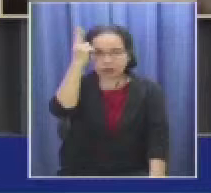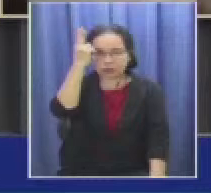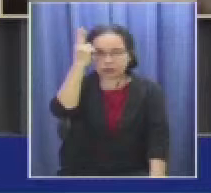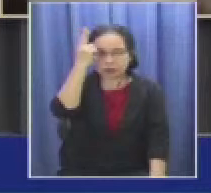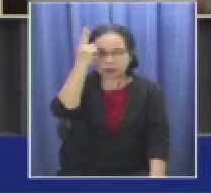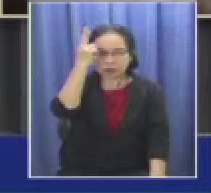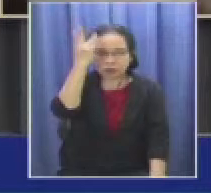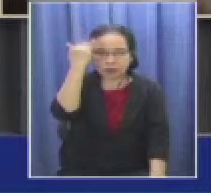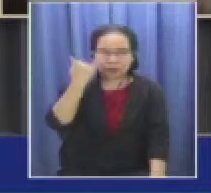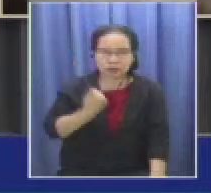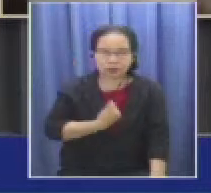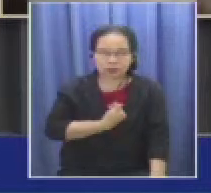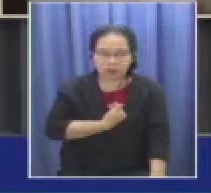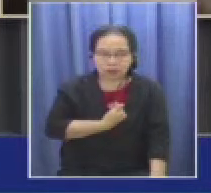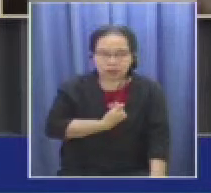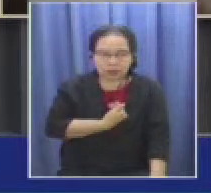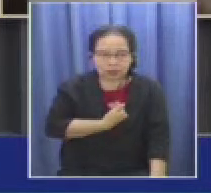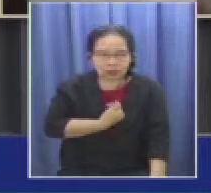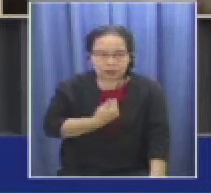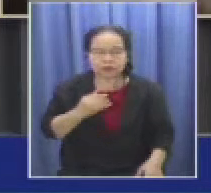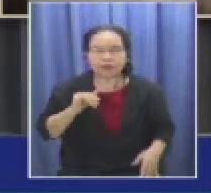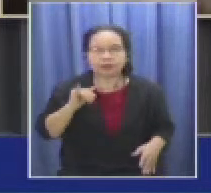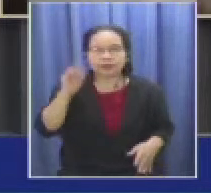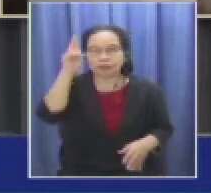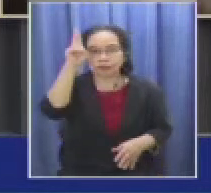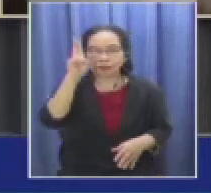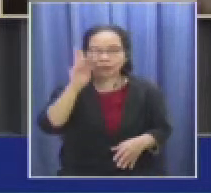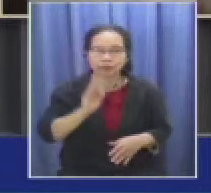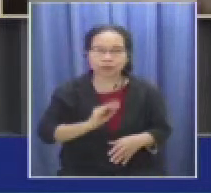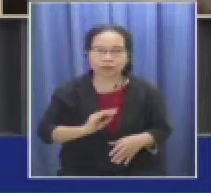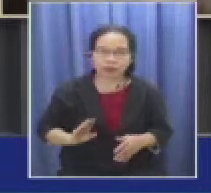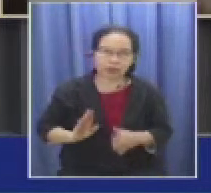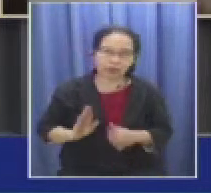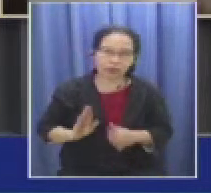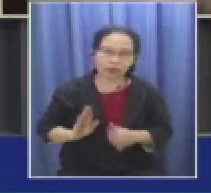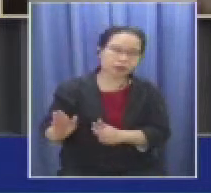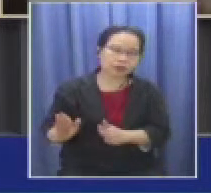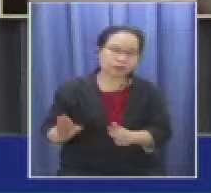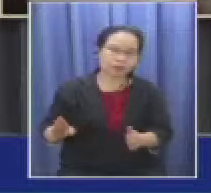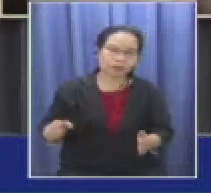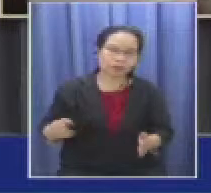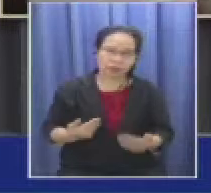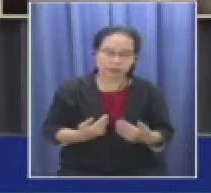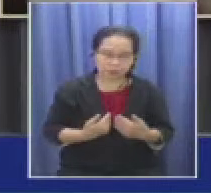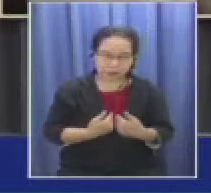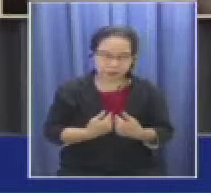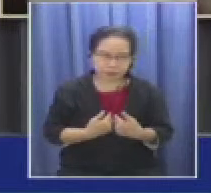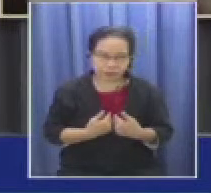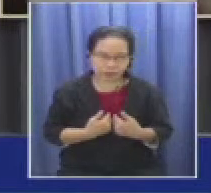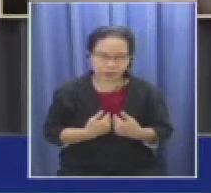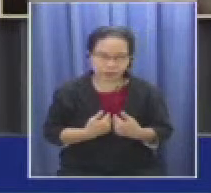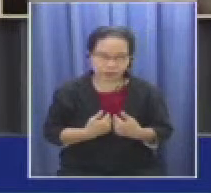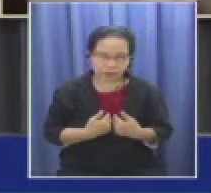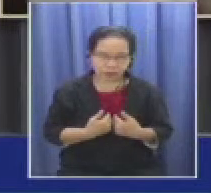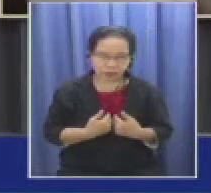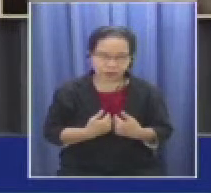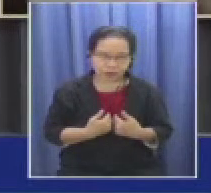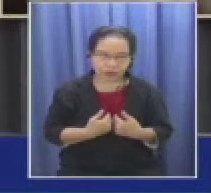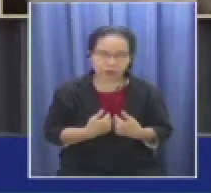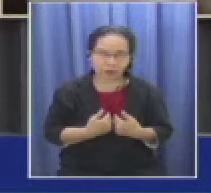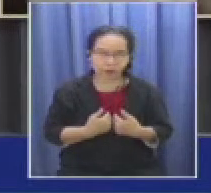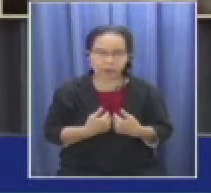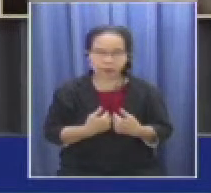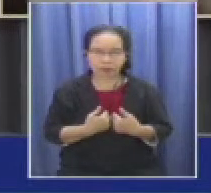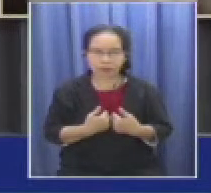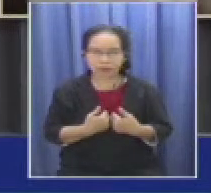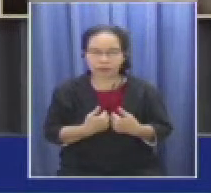hia wɔ saa dɔnko pɔte no mu no na wobɛsere ɛfato bia wobɛforo wiemhyɛn ana bɛforo hyɛn bia kɔ amanone